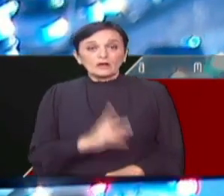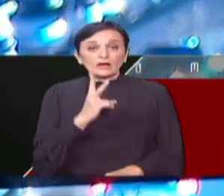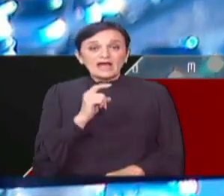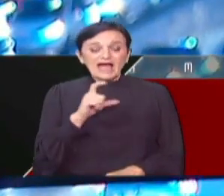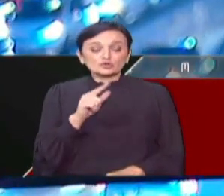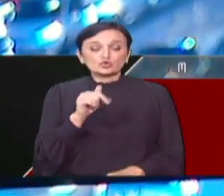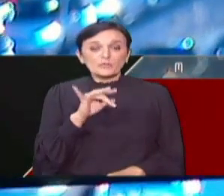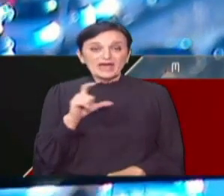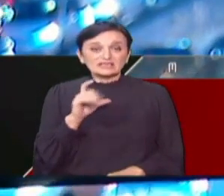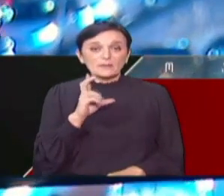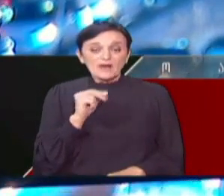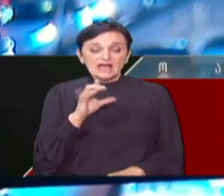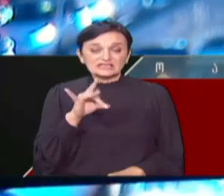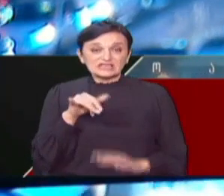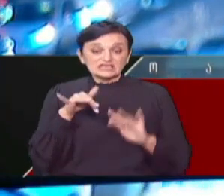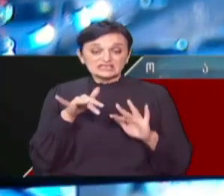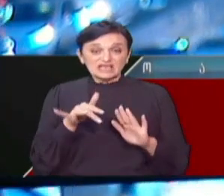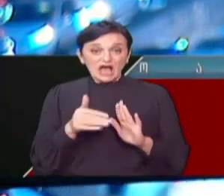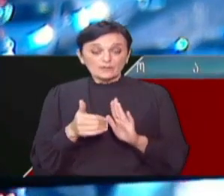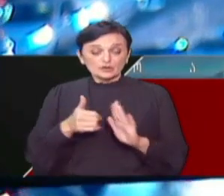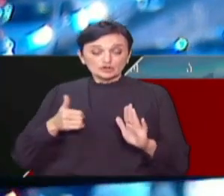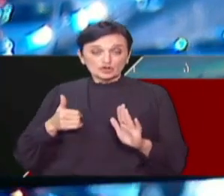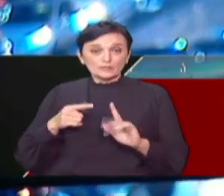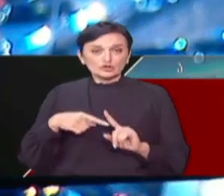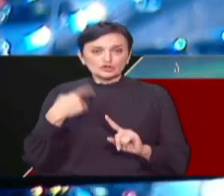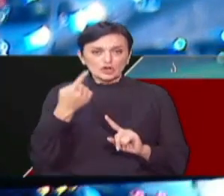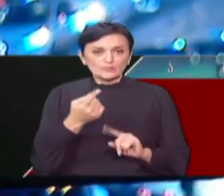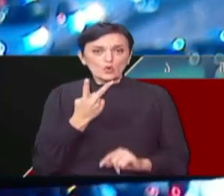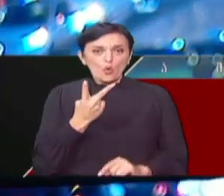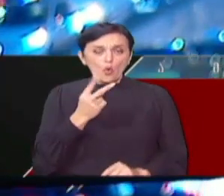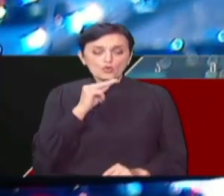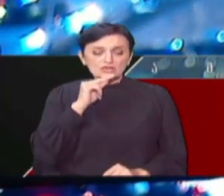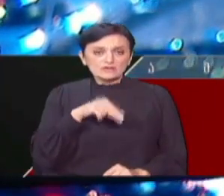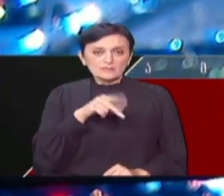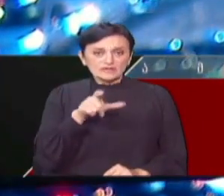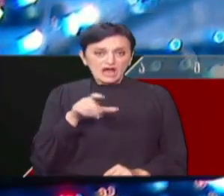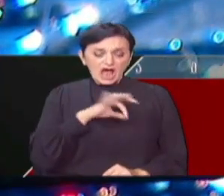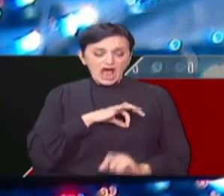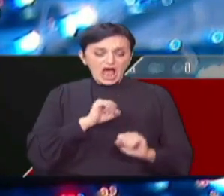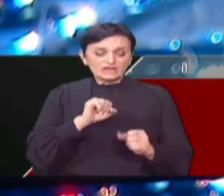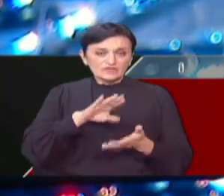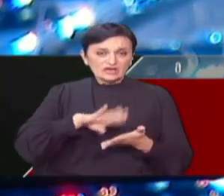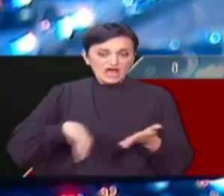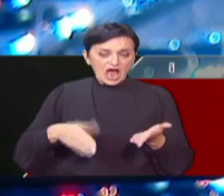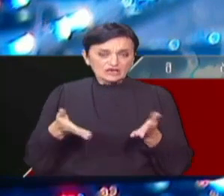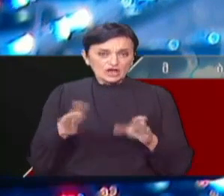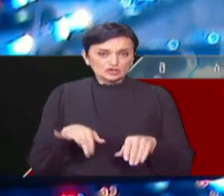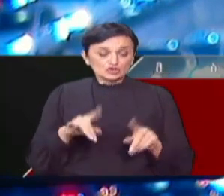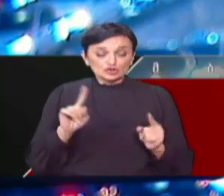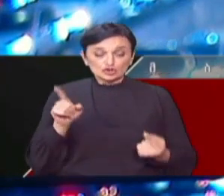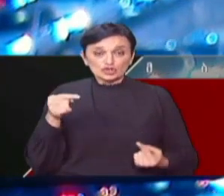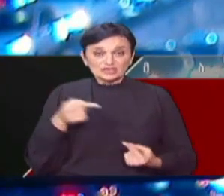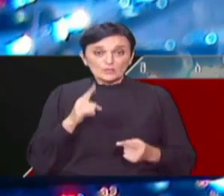ხიძის, თუთბერიძის და ბასილაიას საქმიდან ჩამოშორების შემდგომ 2 ბრალდებული ადვოკატის გარეშე დარჩა.